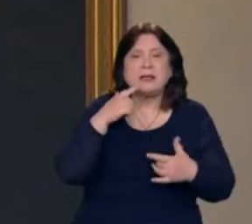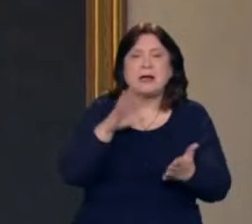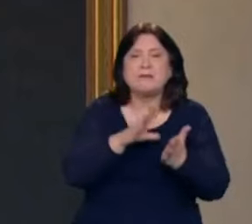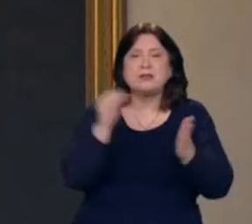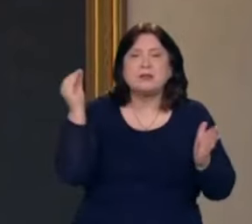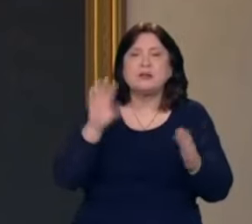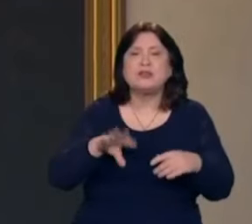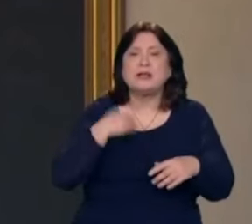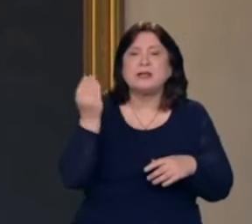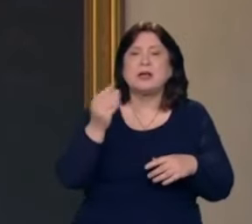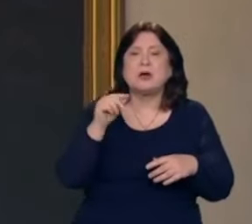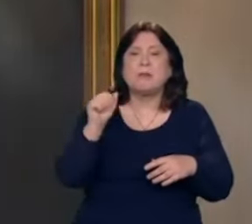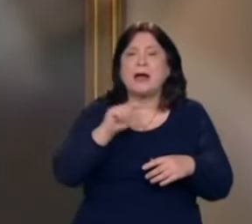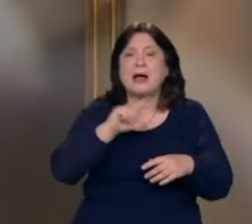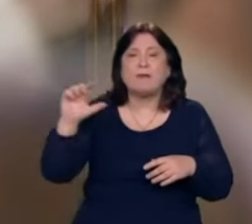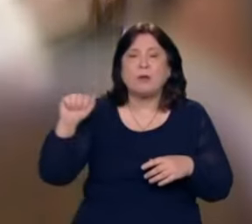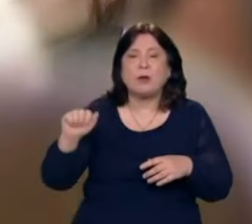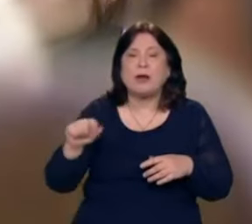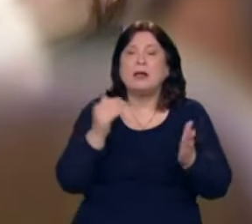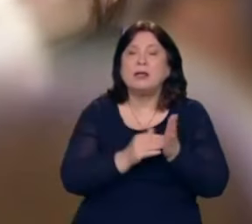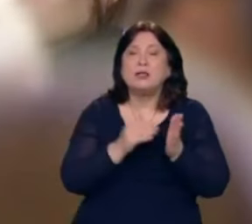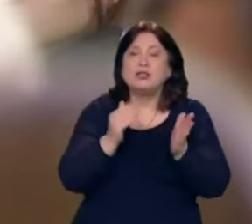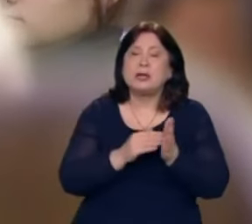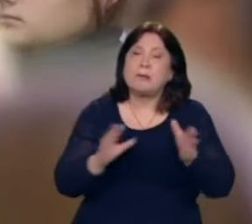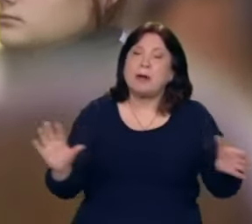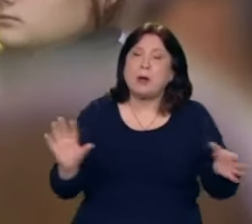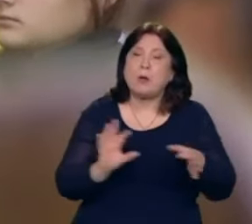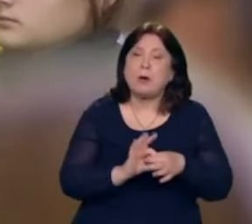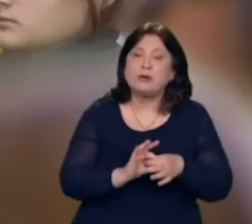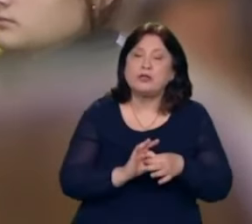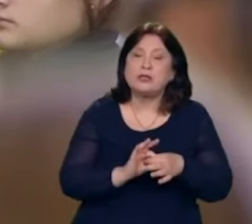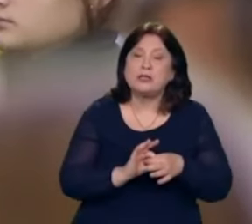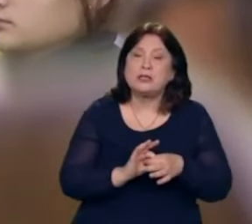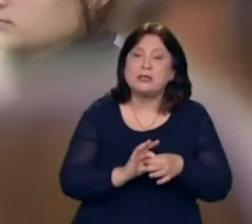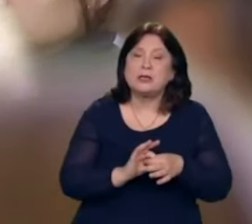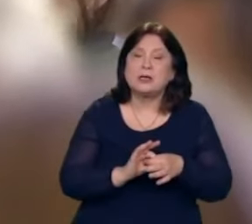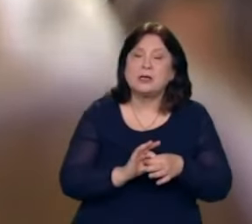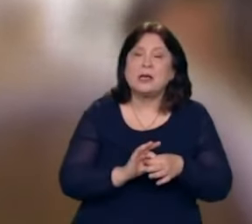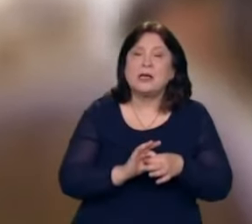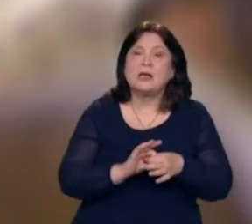Świętego pała należy ąć z tym nie